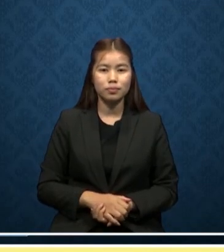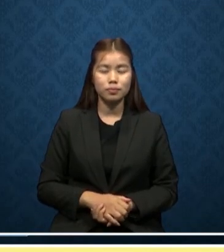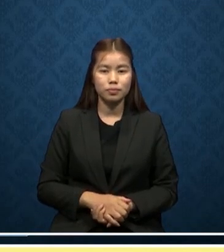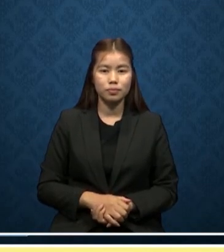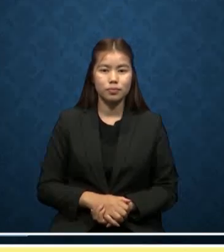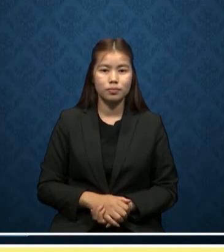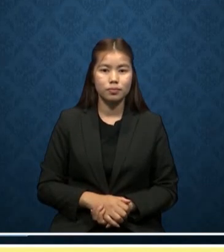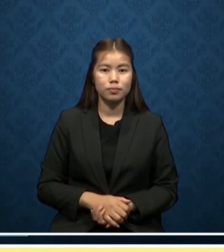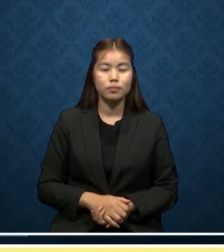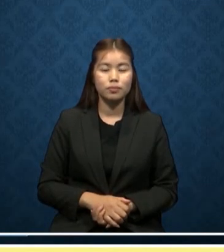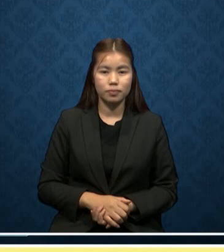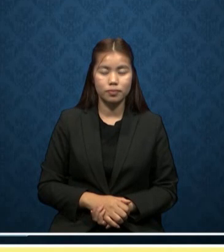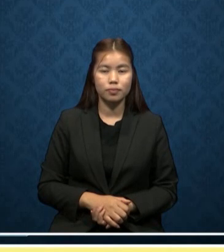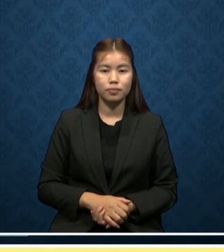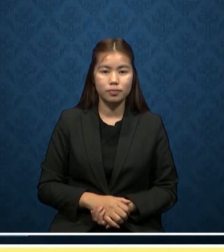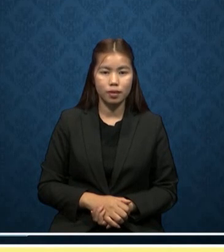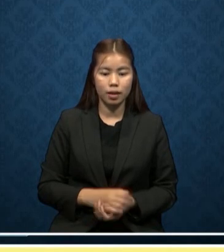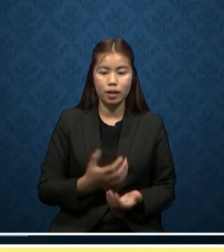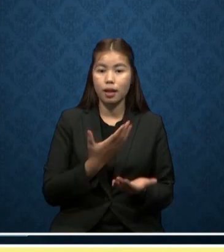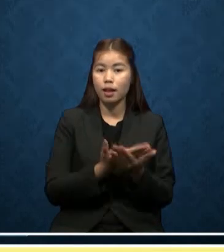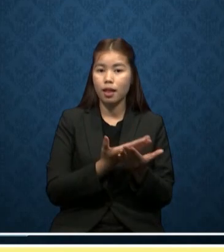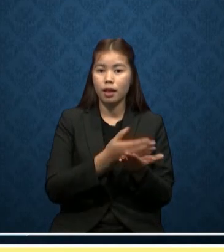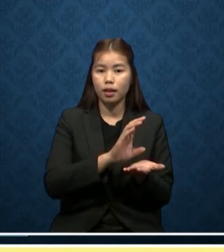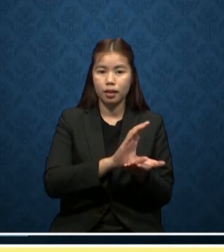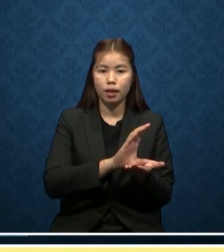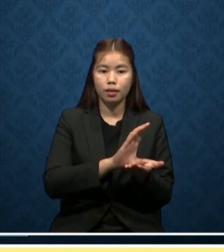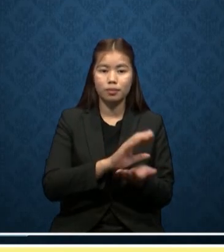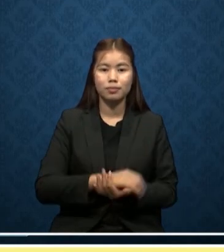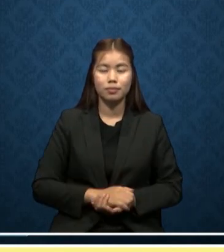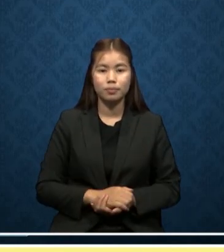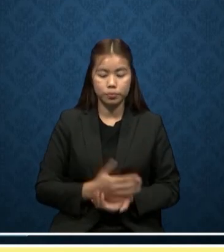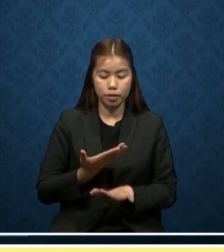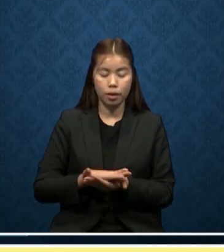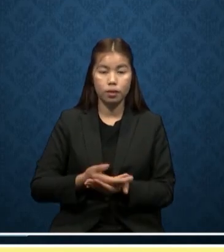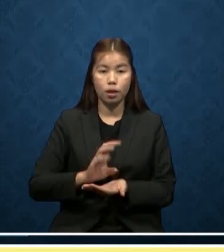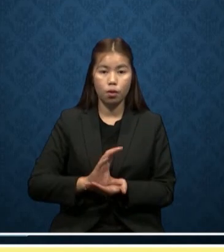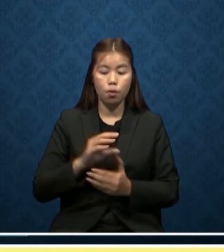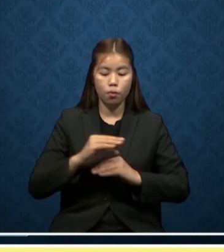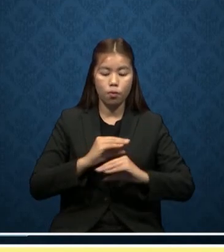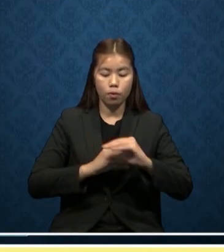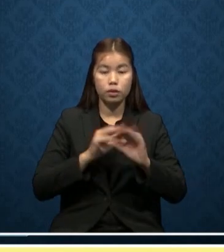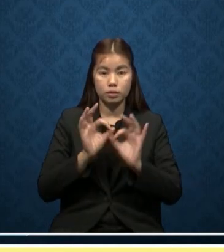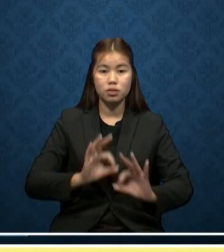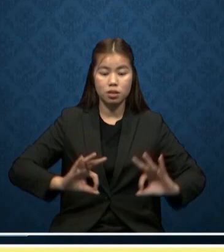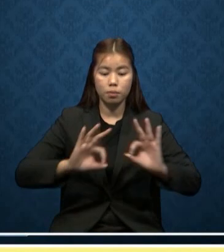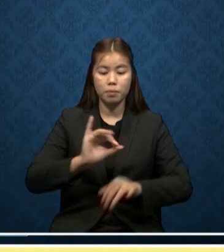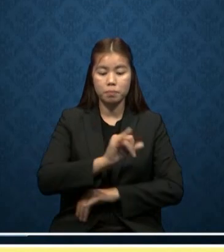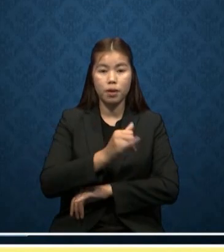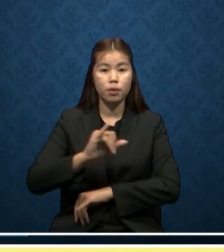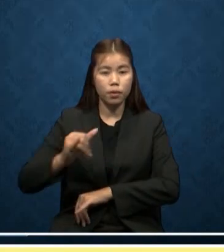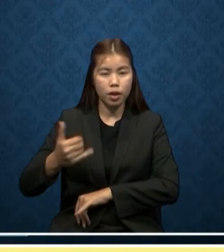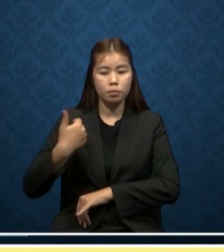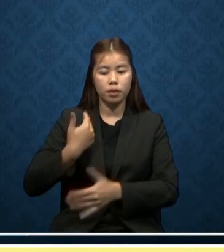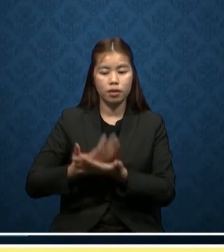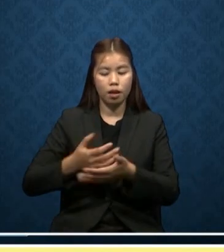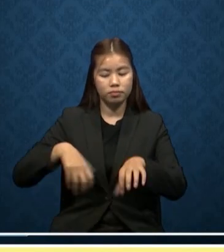ฮะต่อไปเรื่องด้านงบประมาณนะครับโครงการที่สำคัญบางโครงการไม่ได้รับการจัดสรร